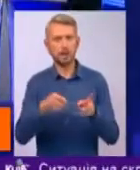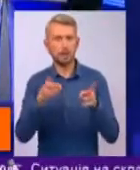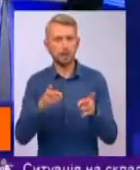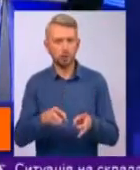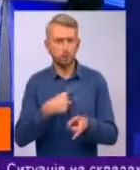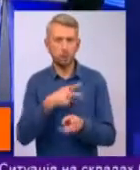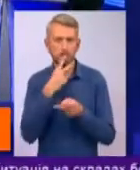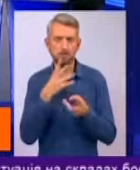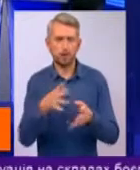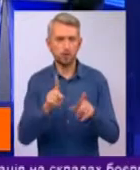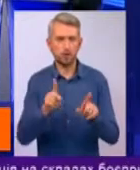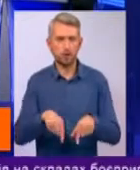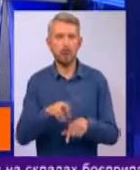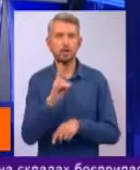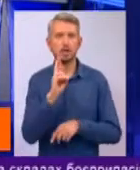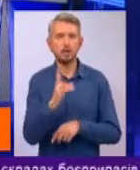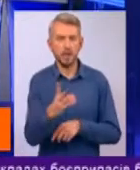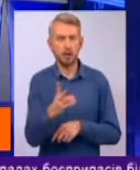катастрофи. Ми не бачимо навіть, як